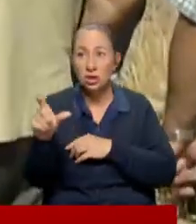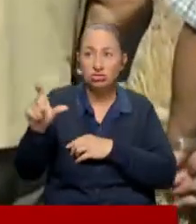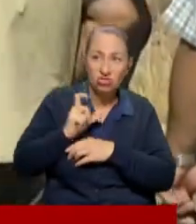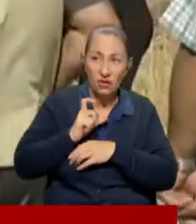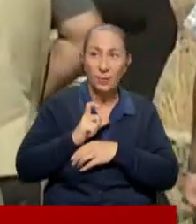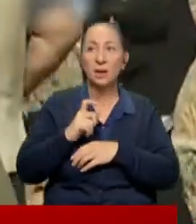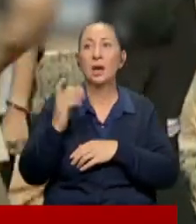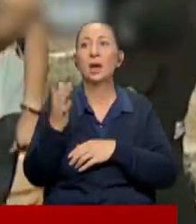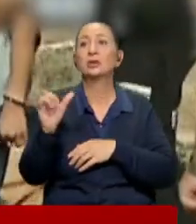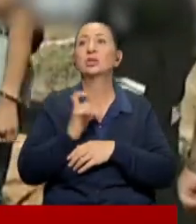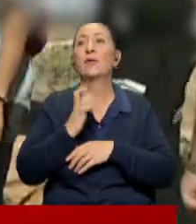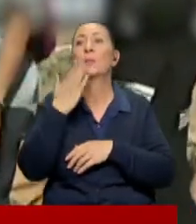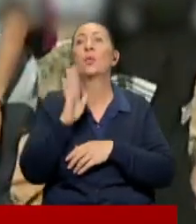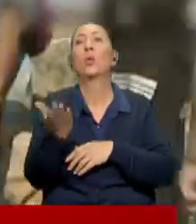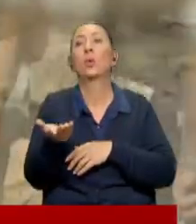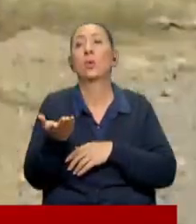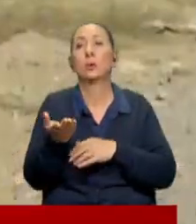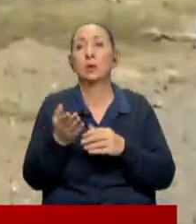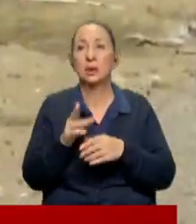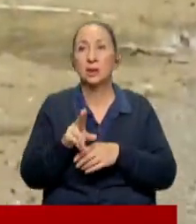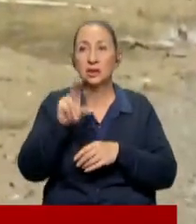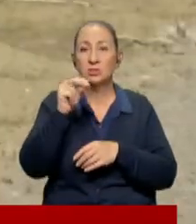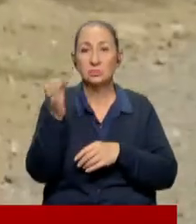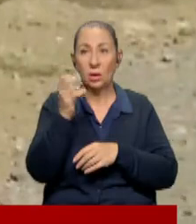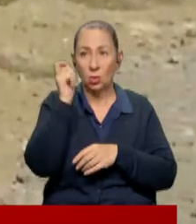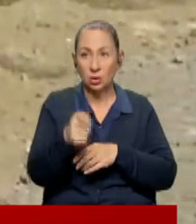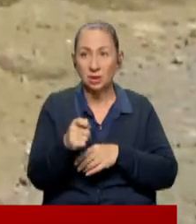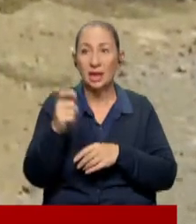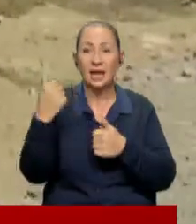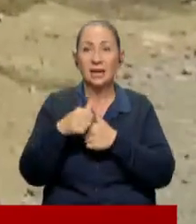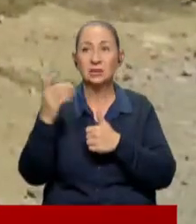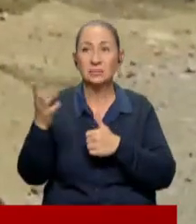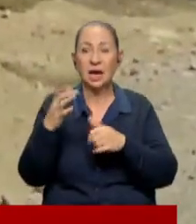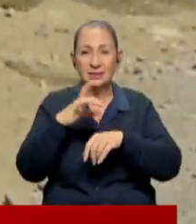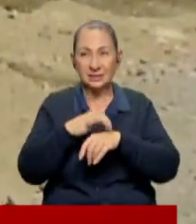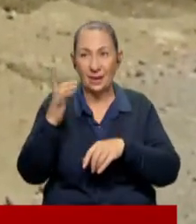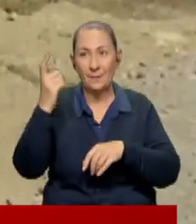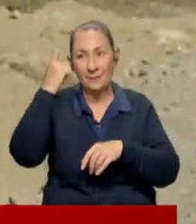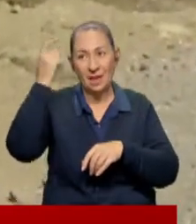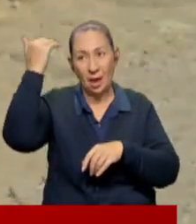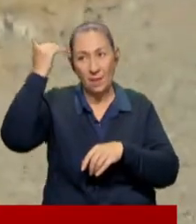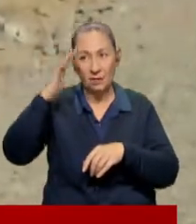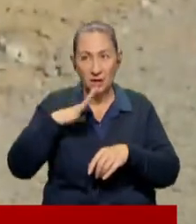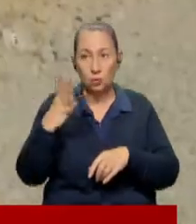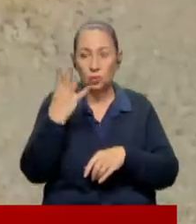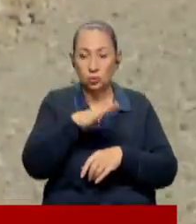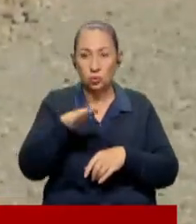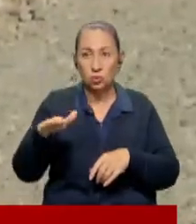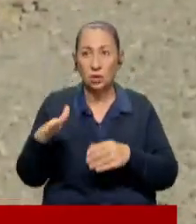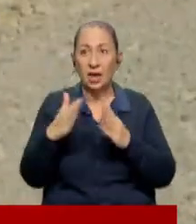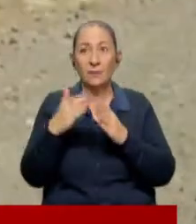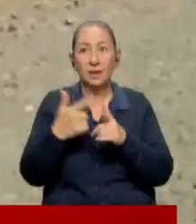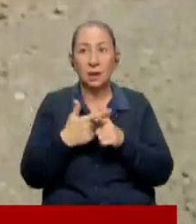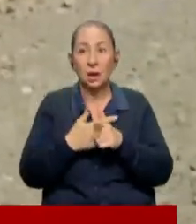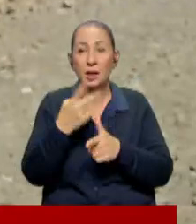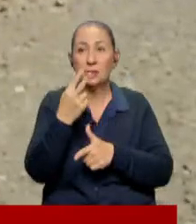sorusunaysa henüz cevap alabilmiş değiller. 70 milyar ödedik. Eşim zaten rahatsız, beyinden ameliyatlı. 4 tane çocuk, evim